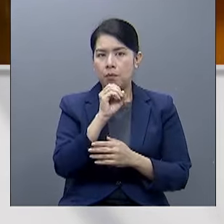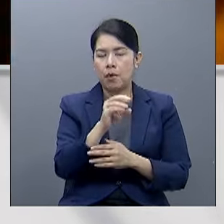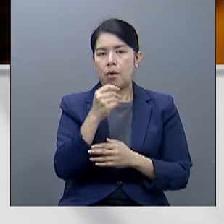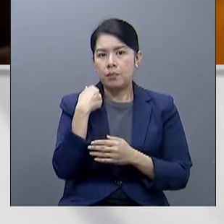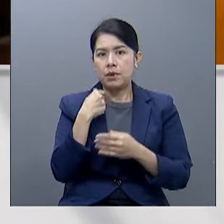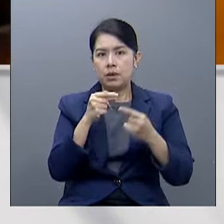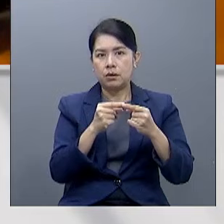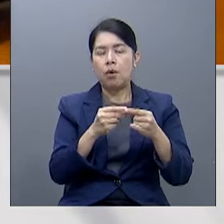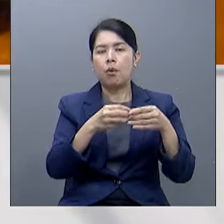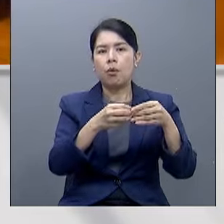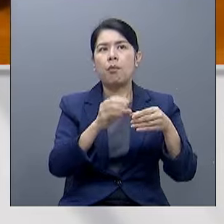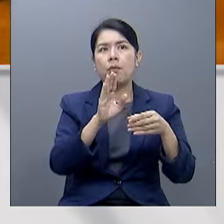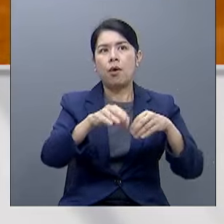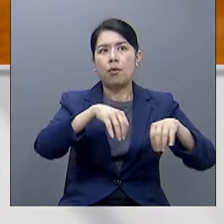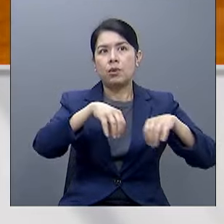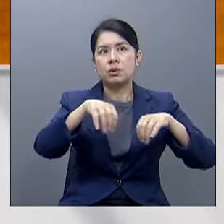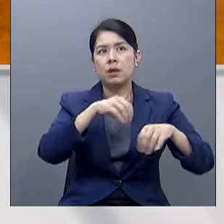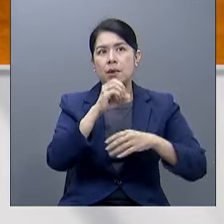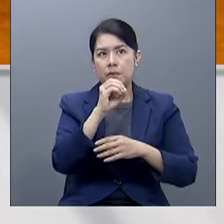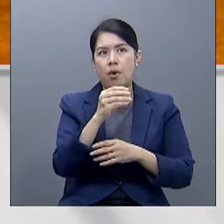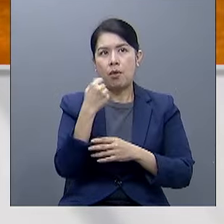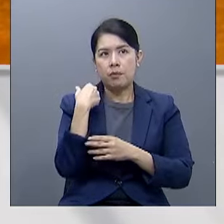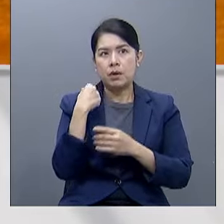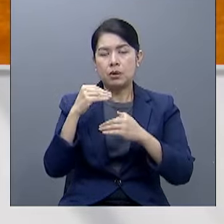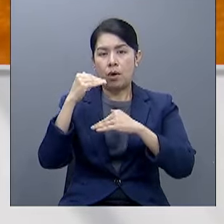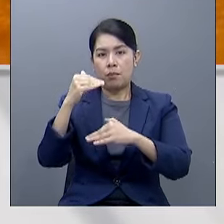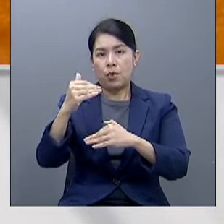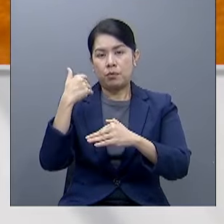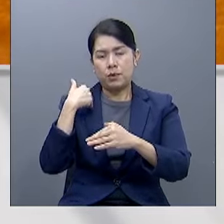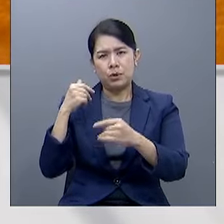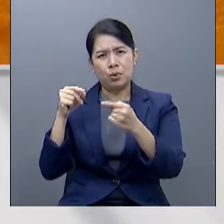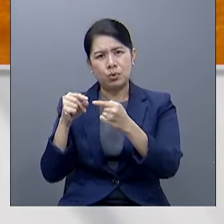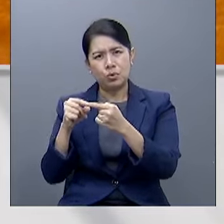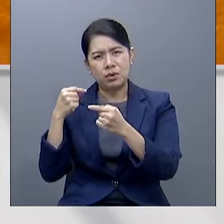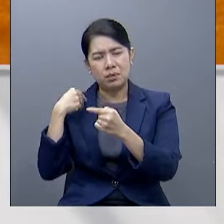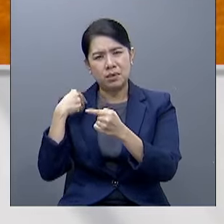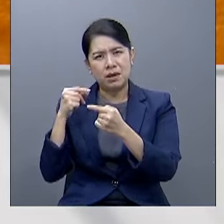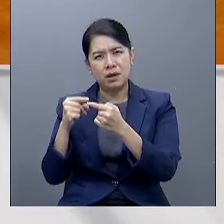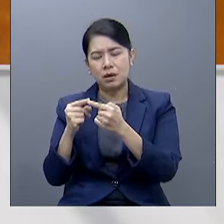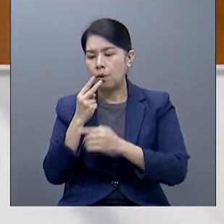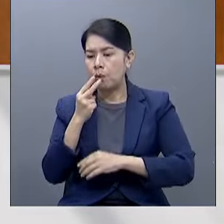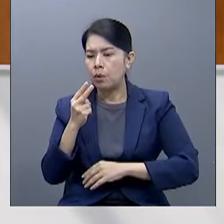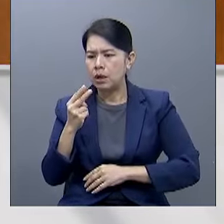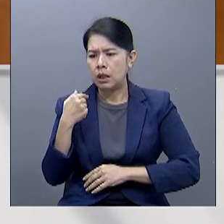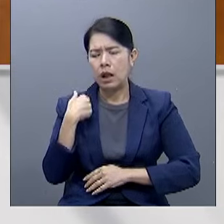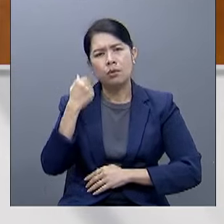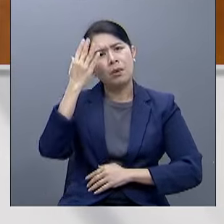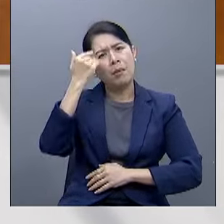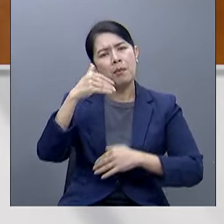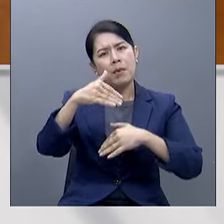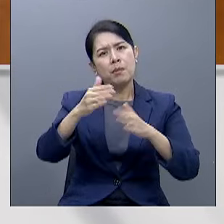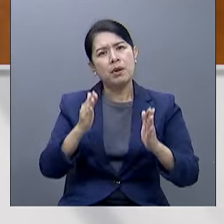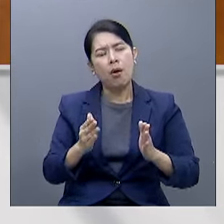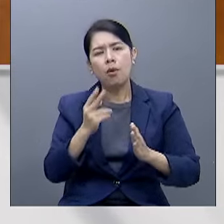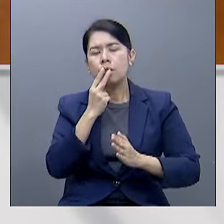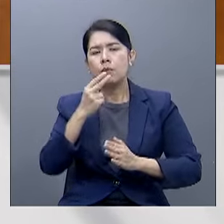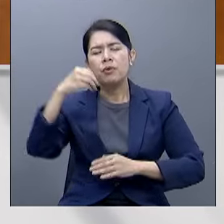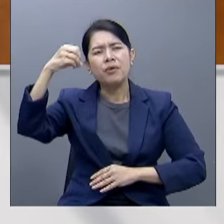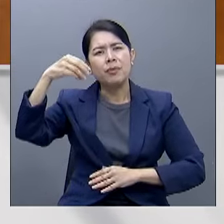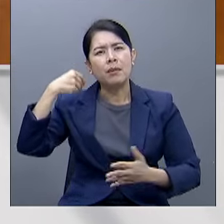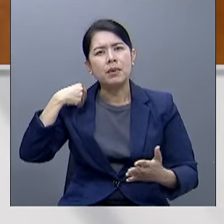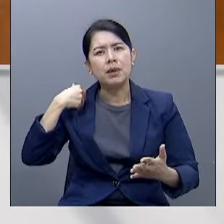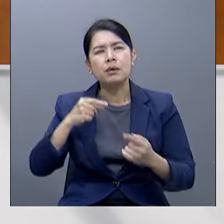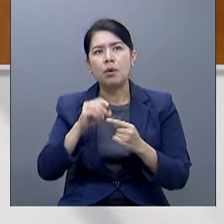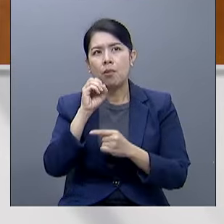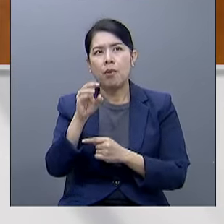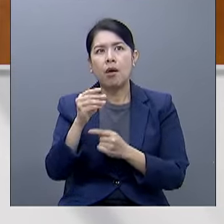ผู้จัดเนี่ยเขมีมาตรการในการกำหนดจุดสูบเอาไว้บางคนก็เข้าไปถามตอบว่าแล้วทำไมไม่ทำห้องสูบปรากฏว่าคุณก้องบอกว่าเปลือง